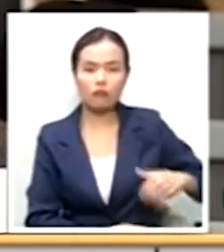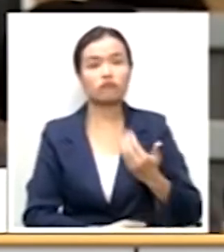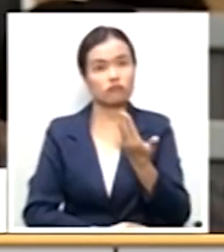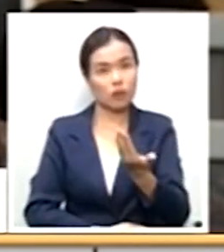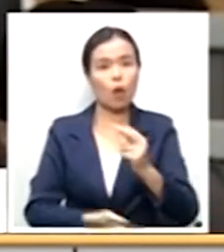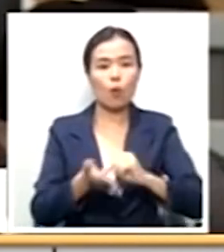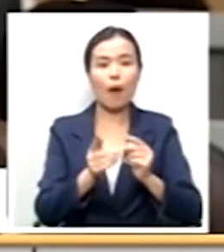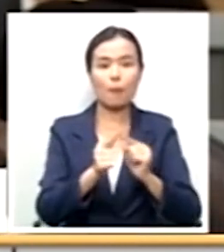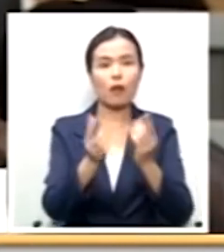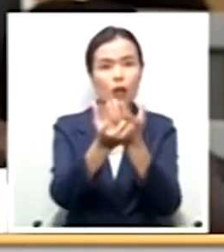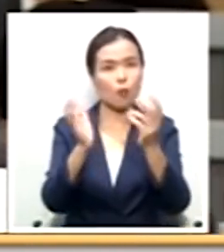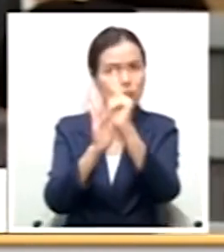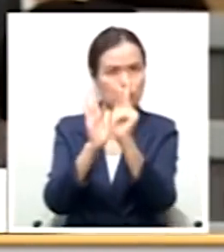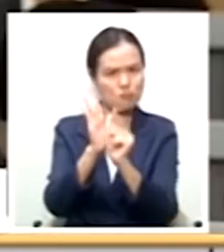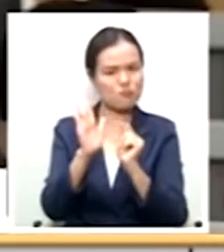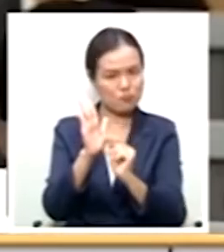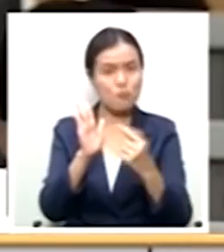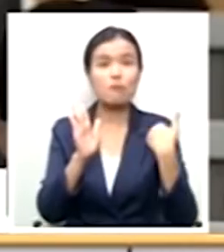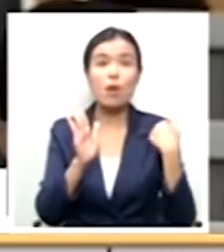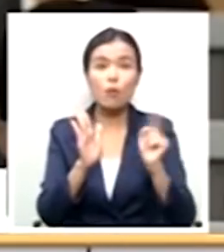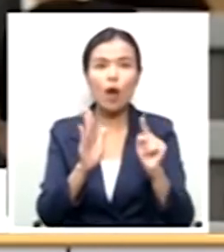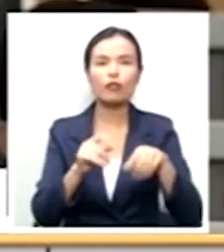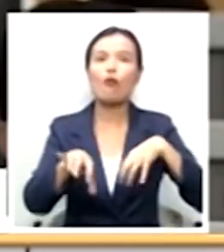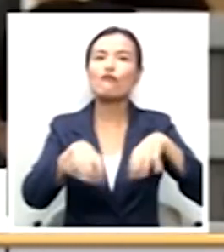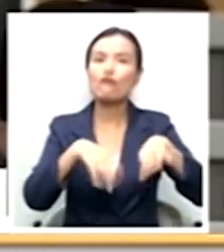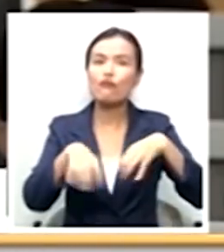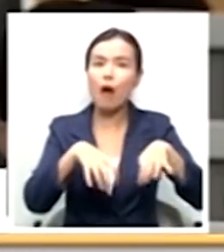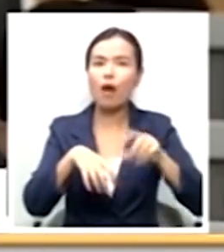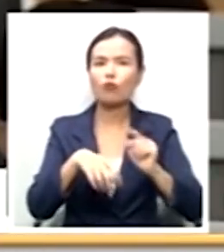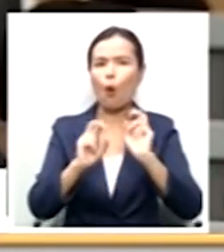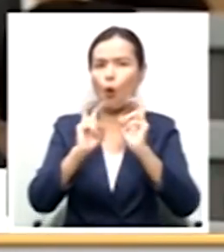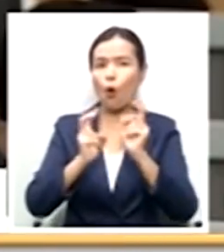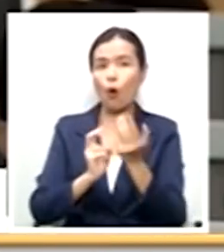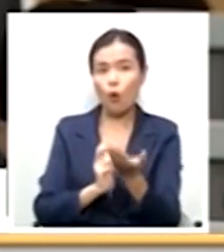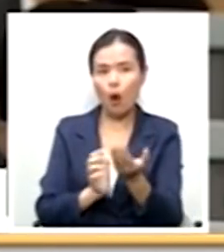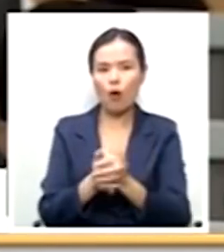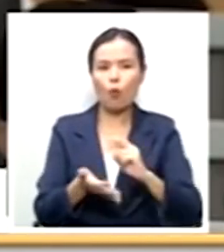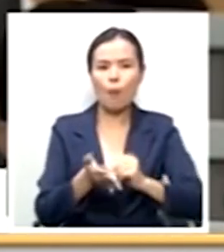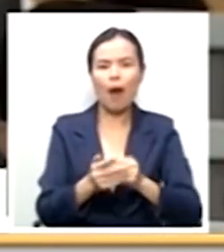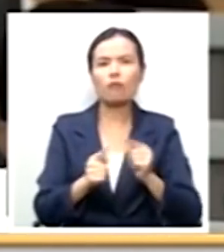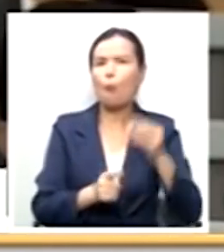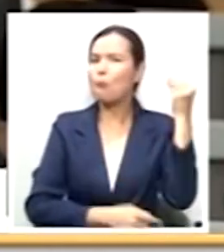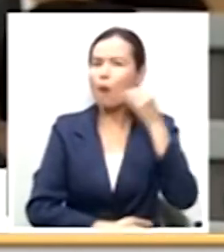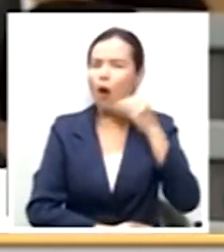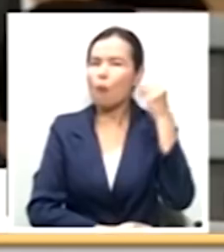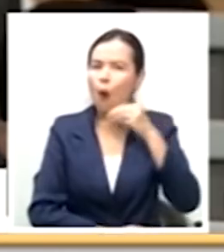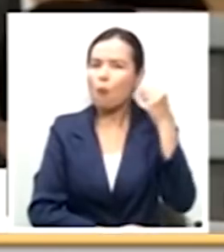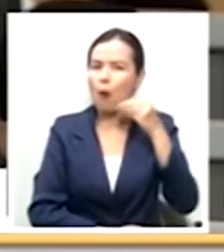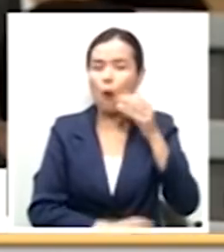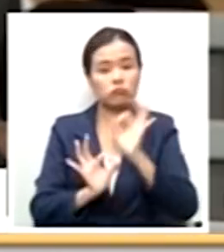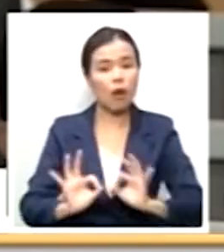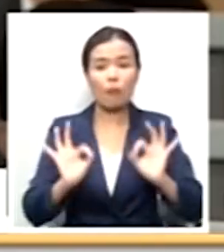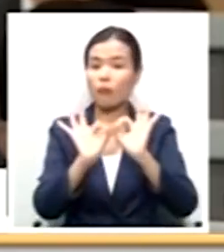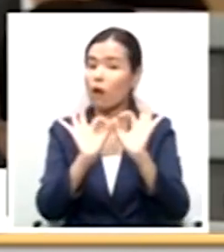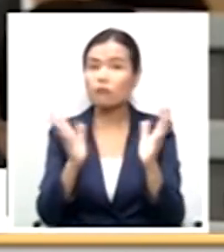ข้อยกเว้นตามที่รัฐธรรมนูญให้ไว้ครับเพื่อมิให้ฝ่ายบริหารใช้ข้อยกเว้นนี้ไปอย่างฟุ่มเฟือยพร่ำเพรื่อจนนาน